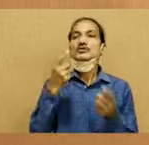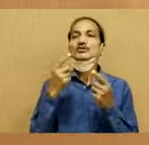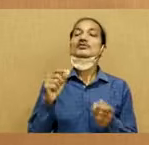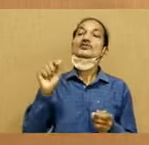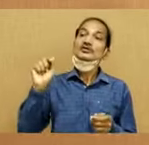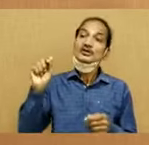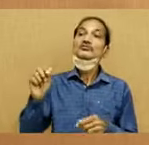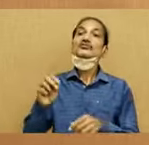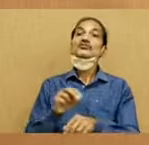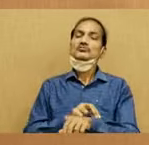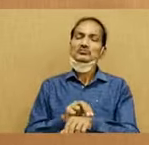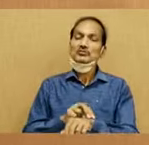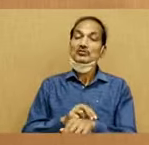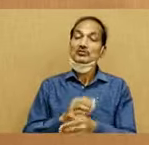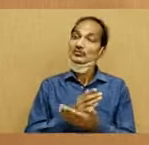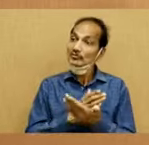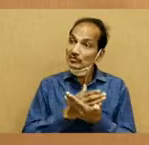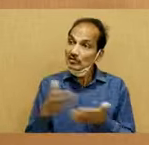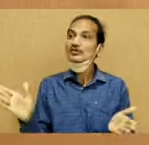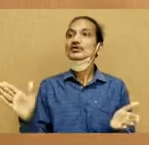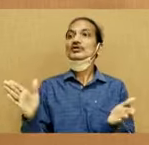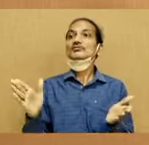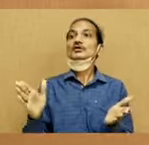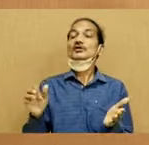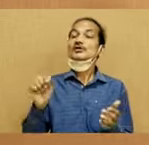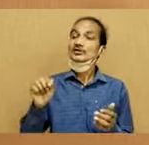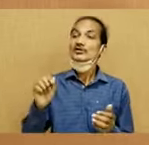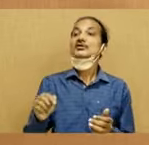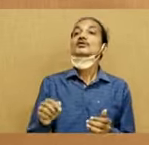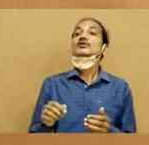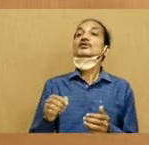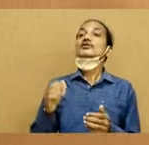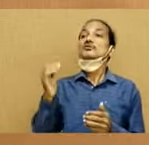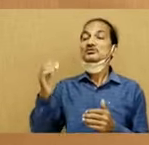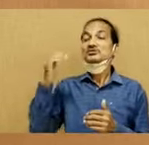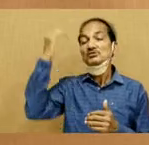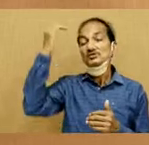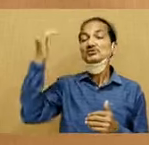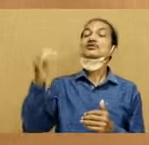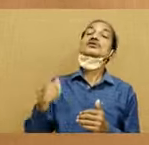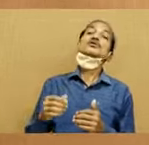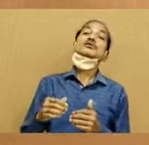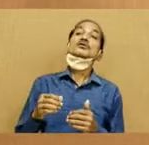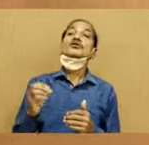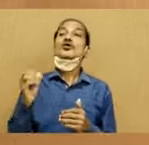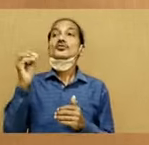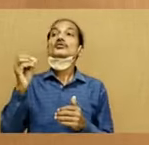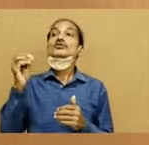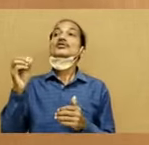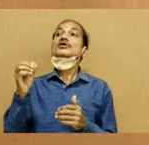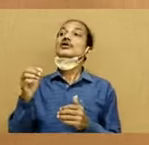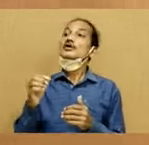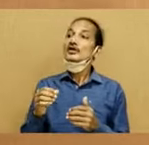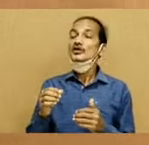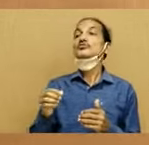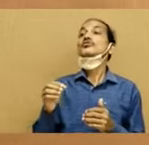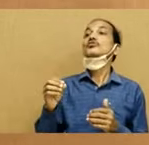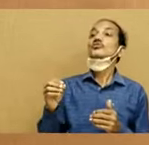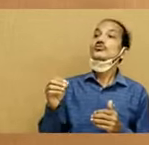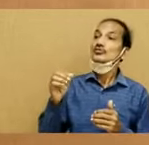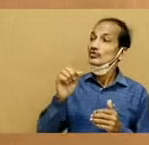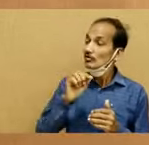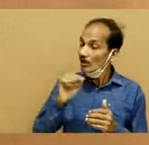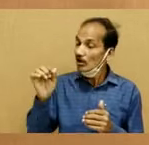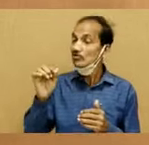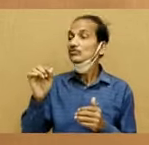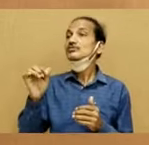ପାଇଁ ଅତିରିକ୍ତ ମୁଖ୍ୟ ଶାସନ ସଚିବ ଏବଂ ପ୍ରମୁଖ ଶାସନ ସଚିବ ସ୍ତରରେ 6 ଜଣ ବରିଷ୍ଠ